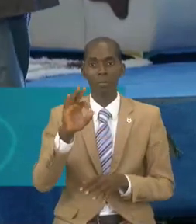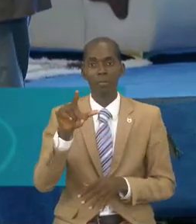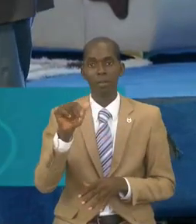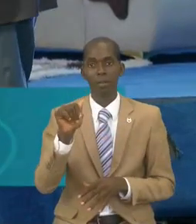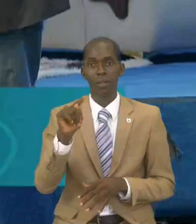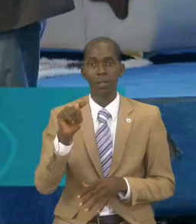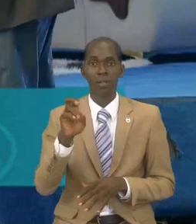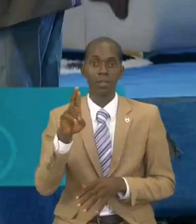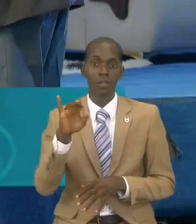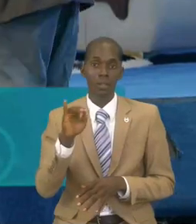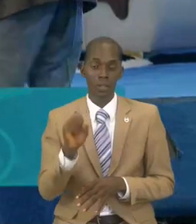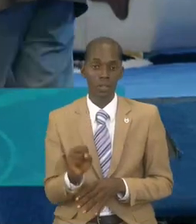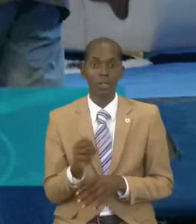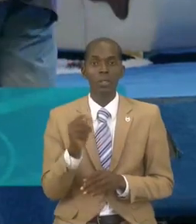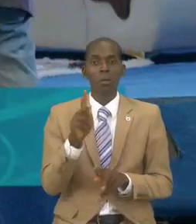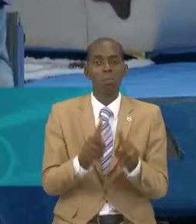il parle